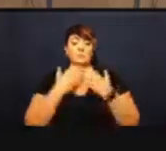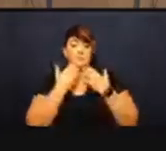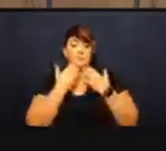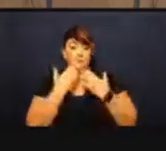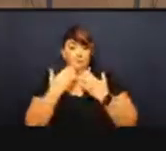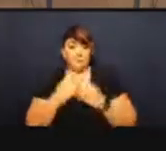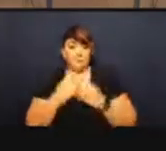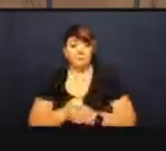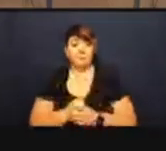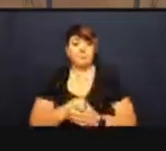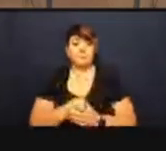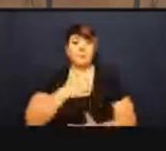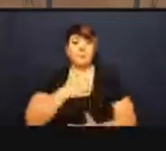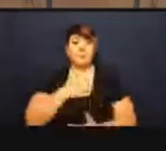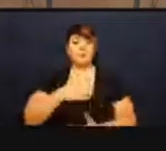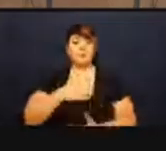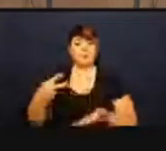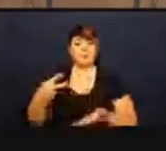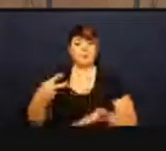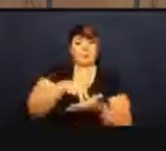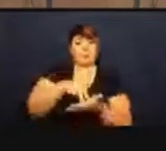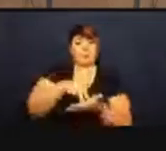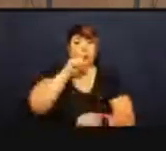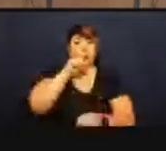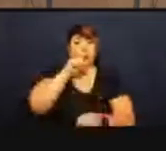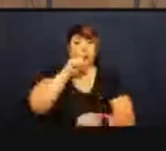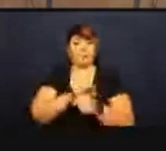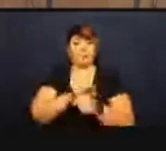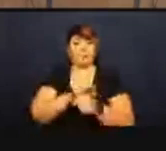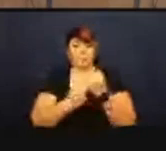Asanteni sana. Sasa hebu tu